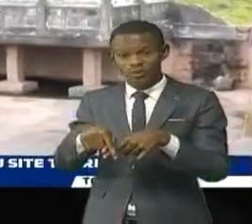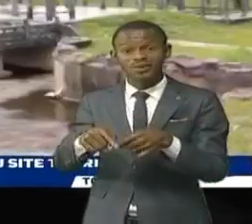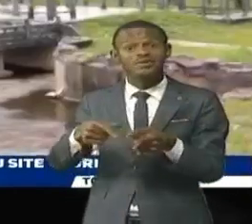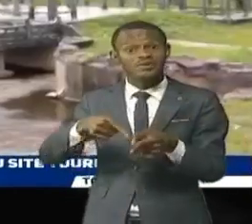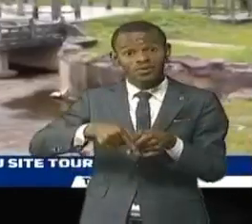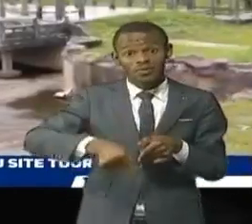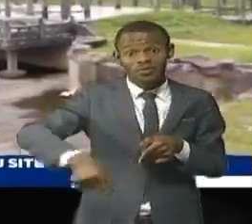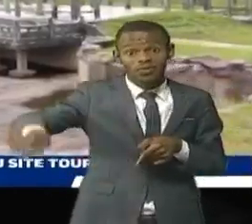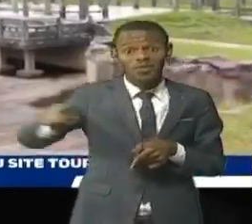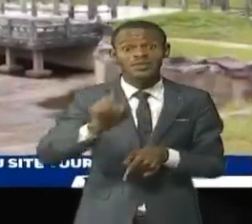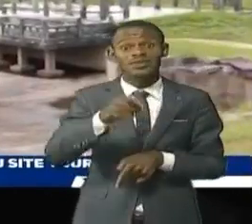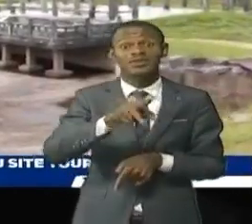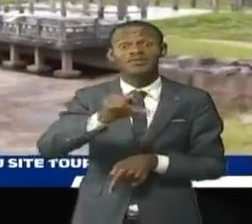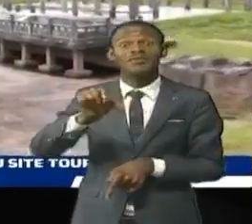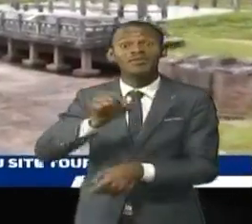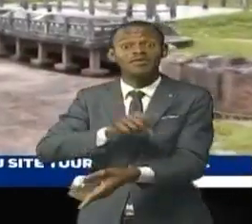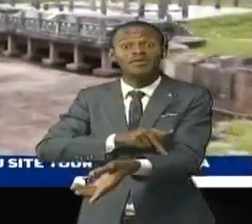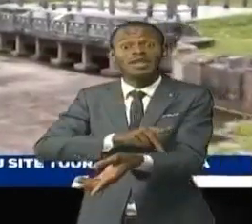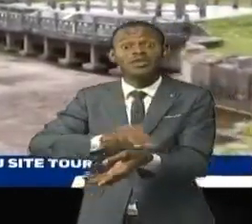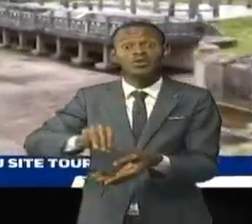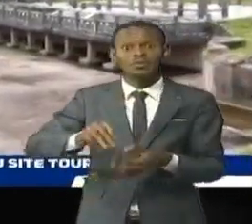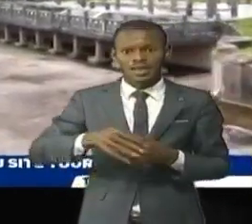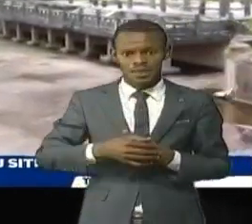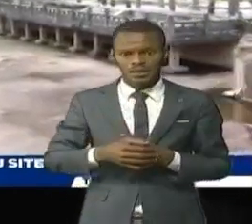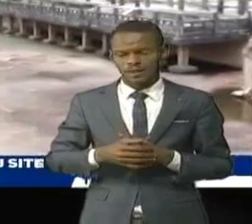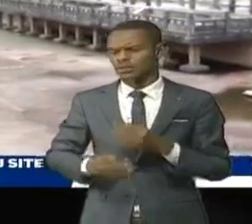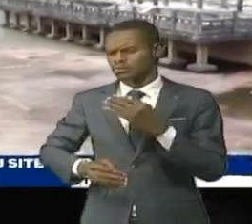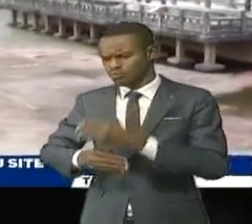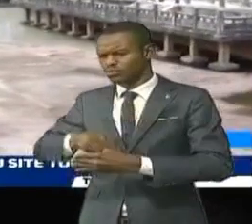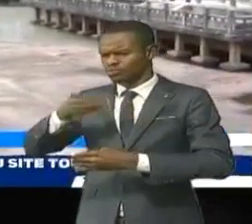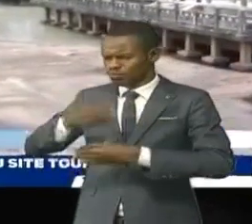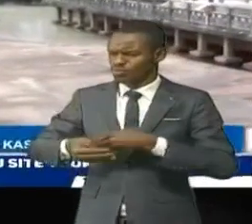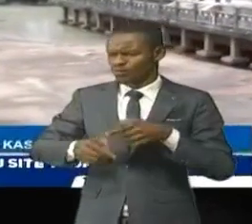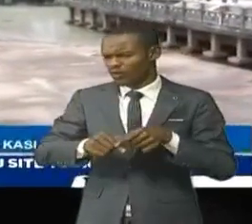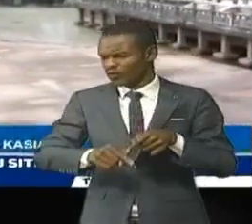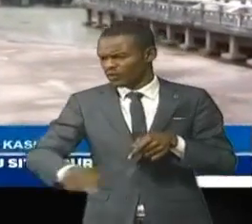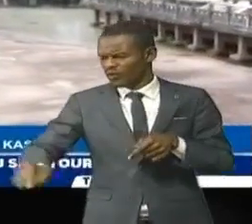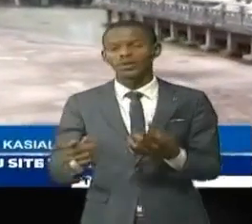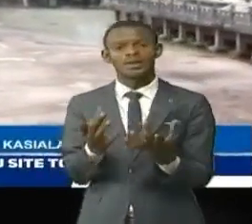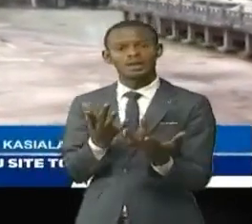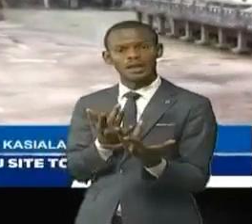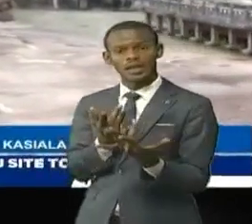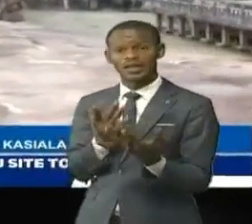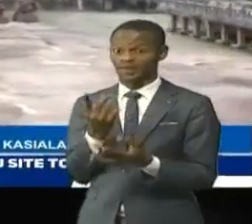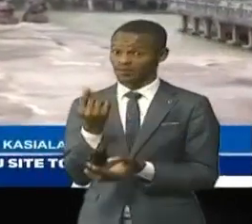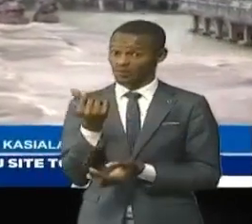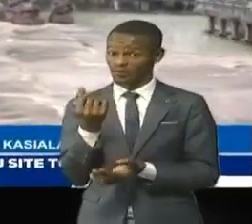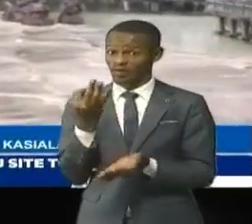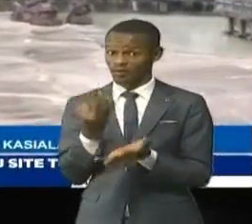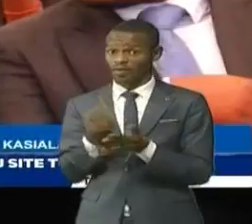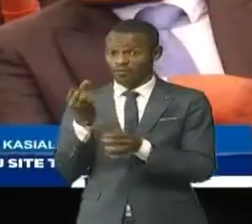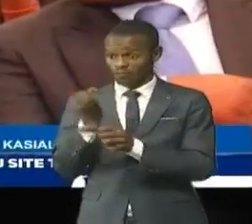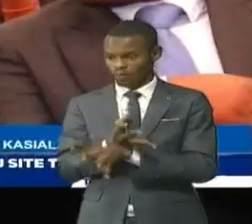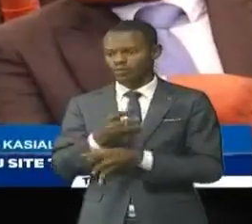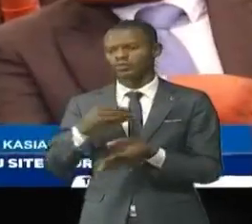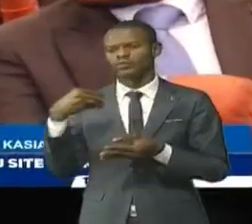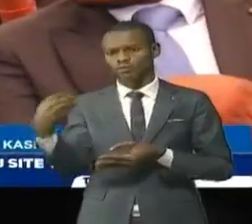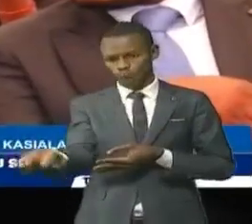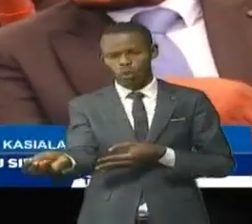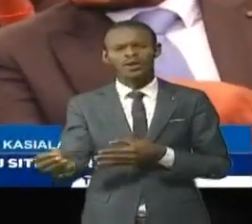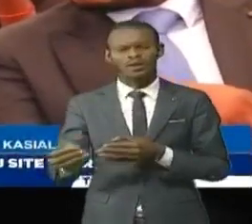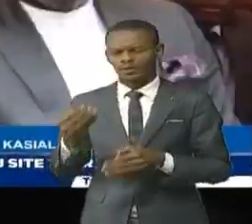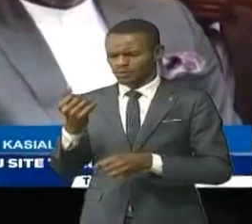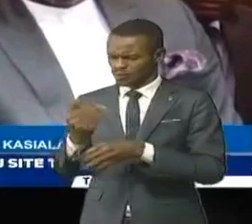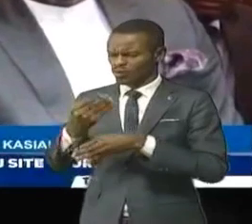cette superficie a été construit. Le reste de l'étendue attend le financement pour l'exécution de la deuxième phase du projet qui va